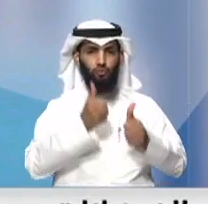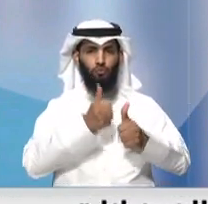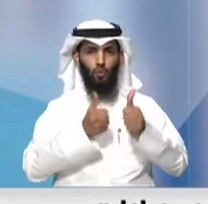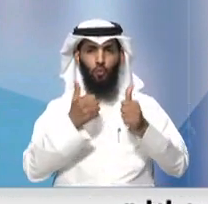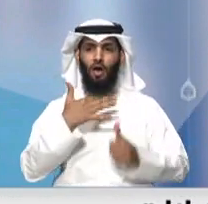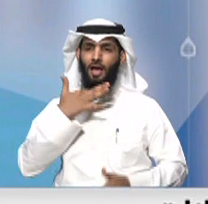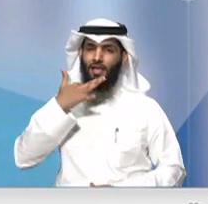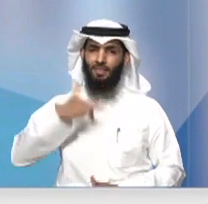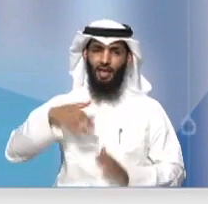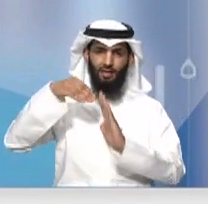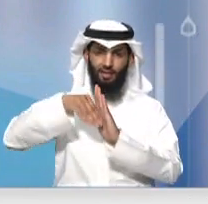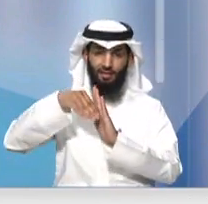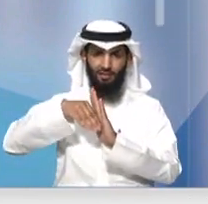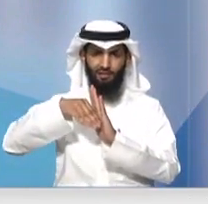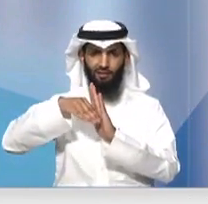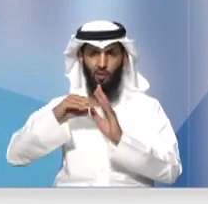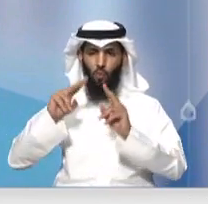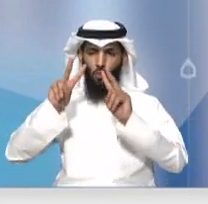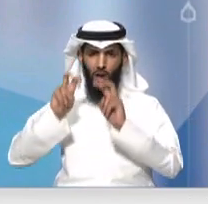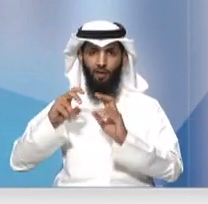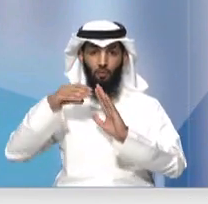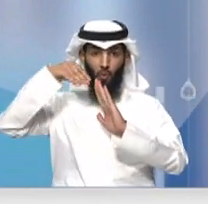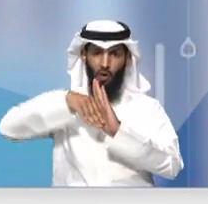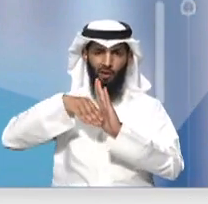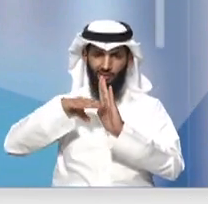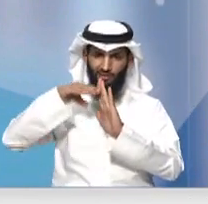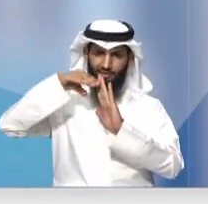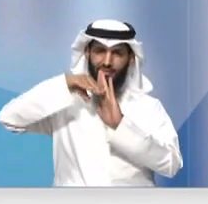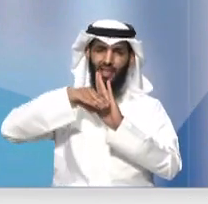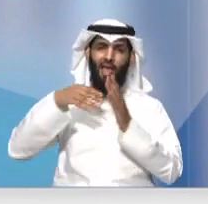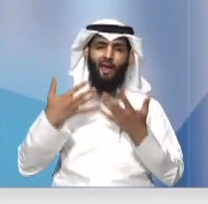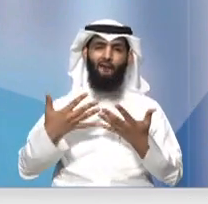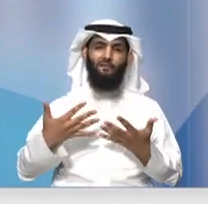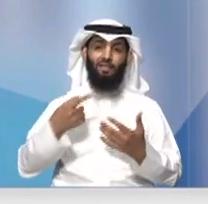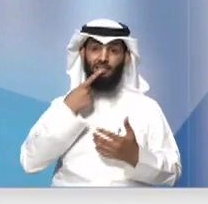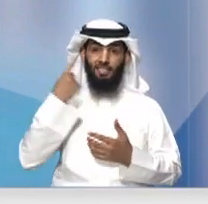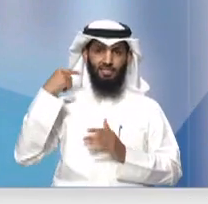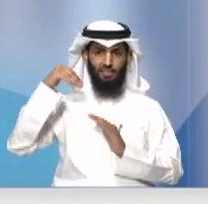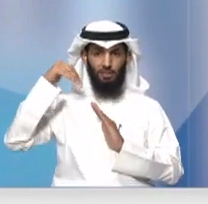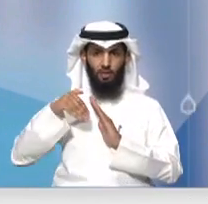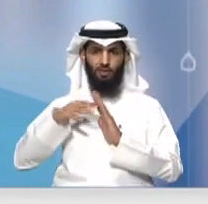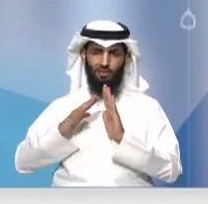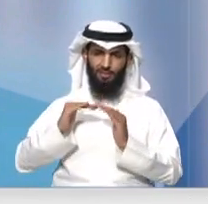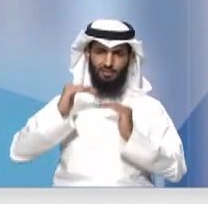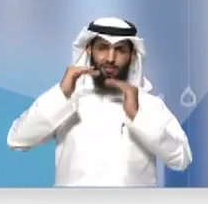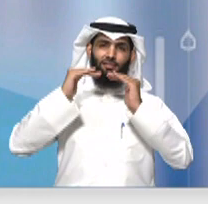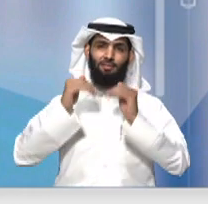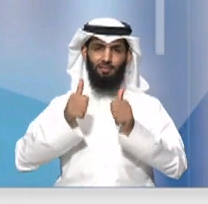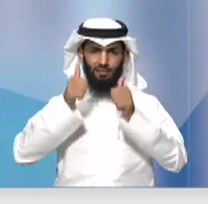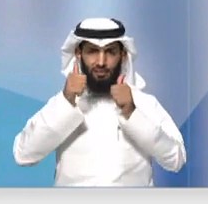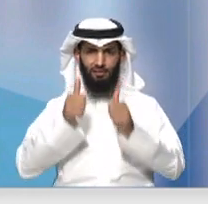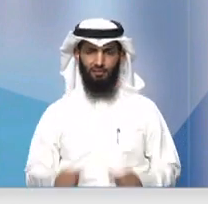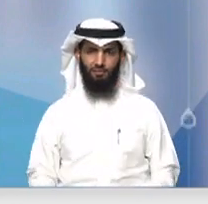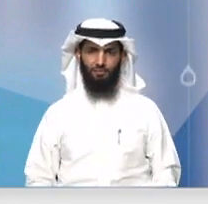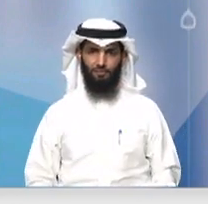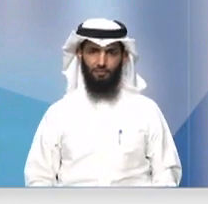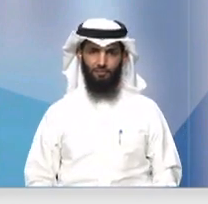خسائر القيمه فيما قبل ذلك جزئيا في ارتفاع مصروفات التشغيل